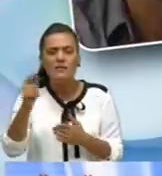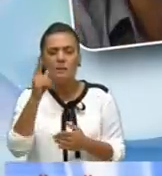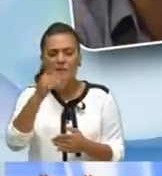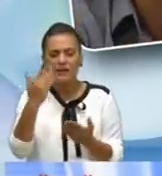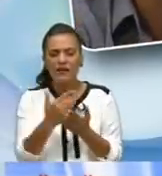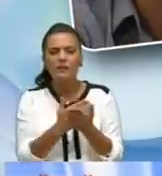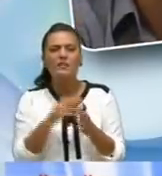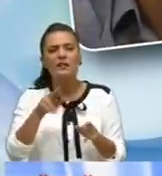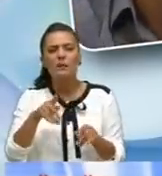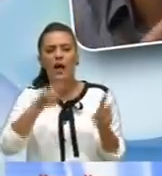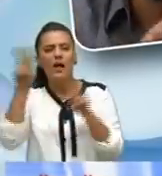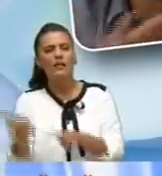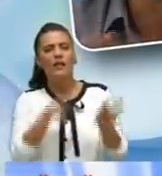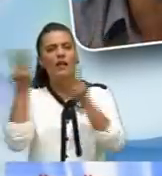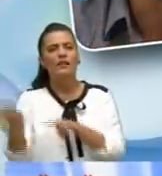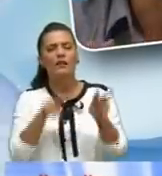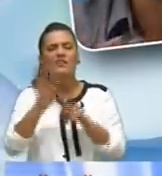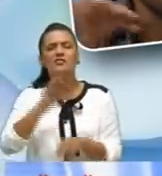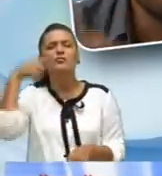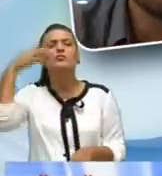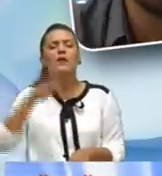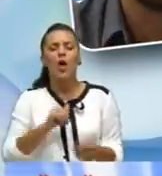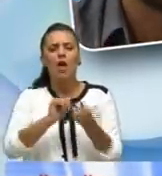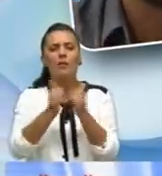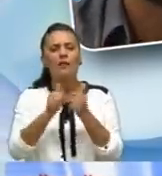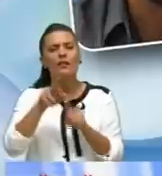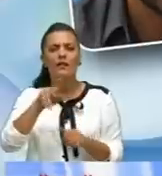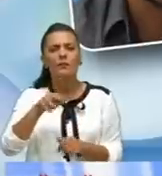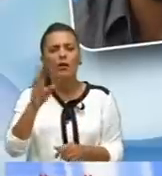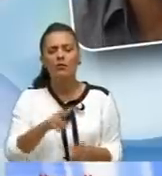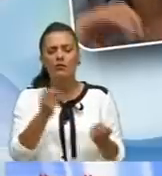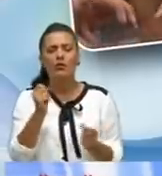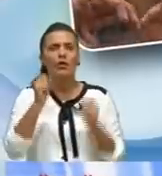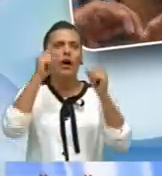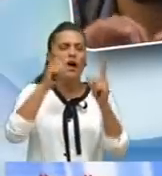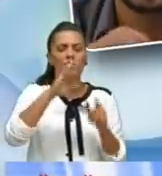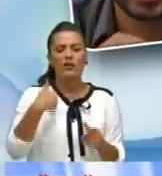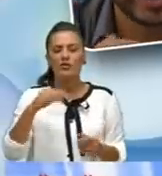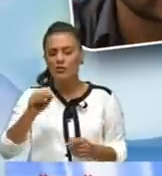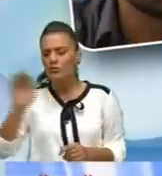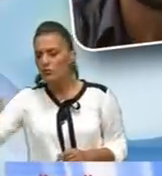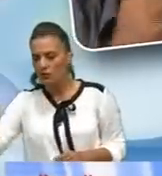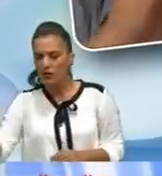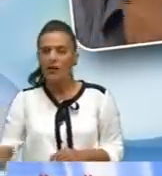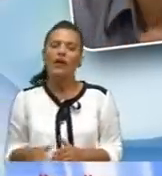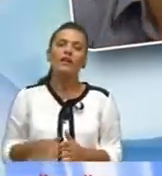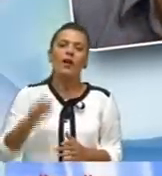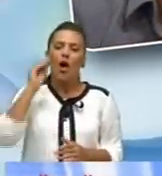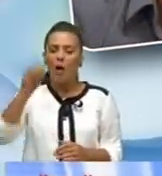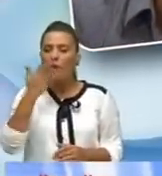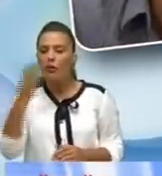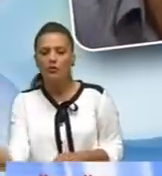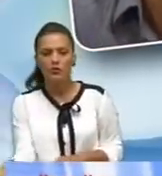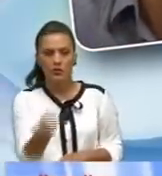belli bir rutine oturuyor. Evet. Hiç düşünmeden yapıyorsunuz. Otomatik pilotta yapıyorsunuz. Uyanıyorsunuz. Yani çocuğunuzu uyandırıp öpüp